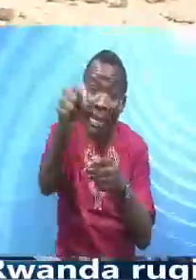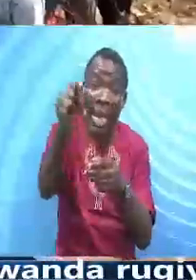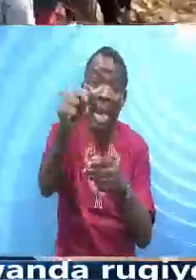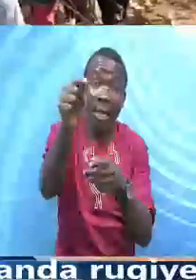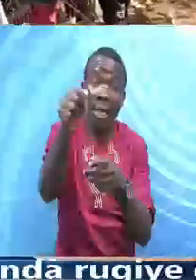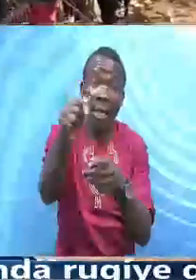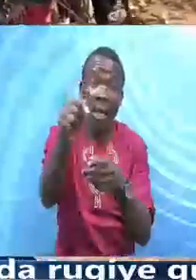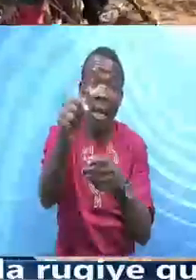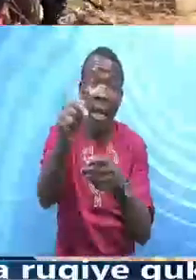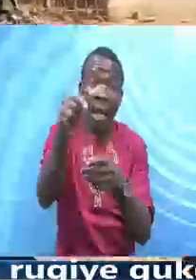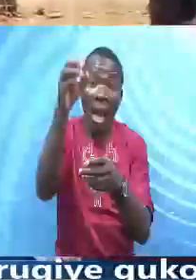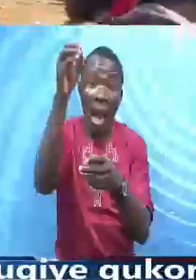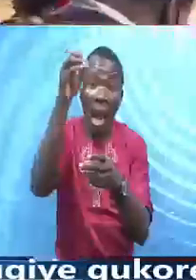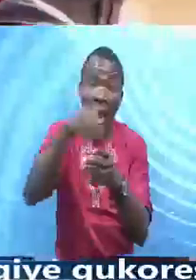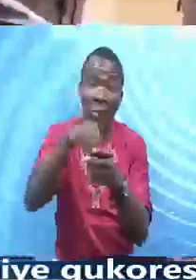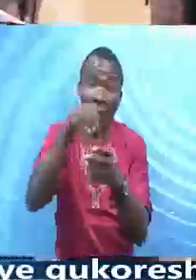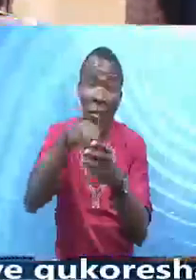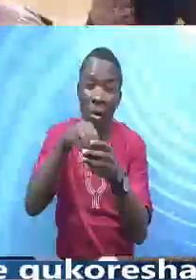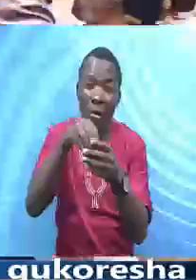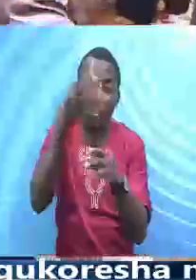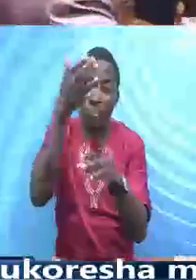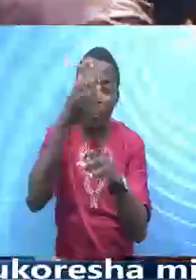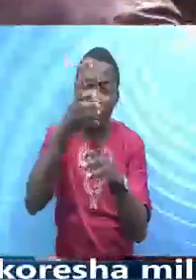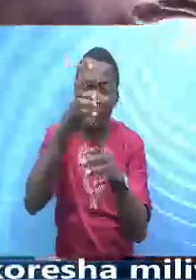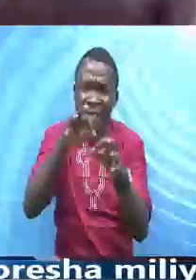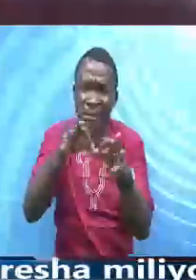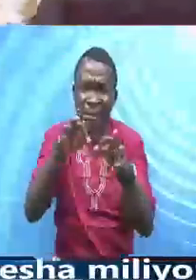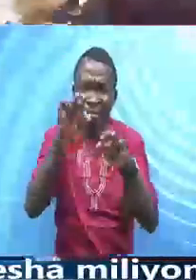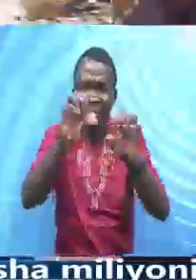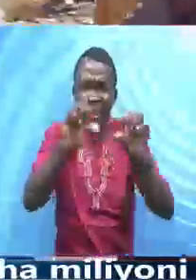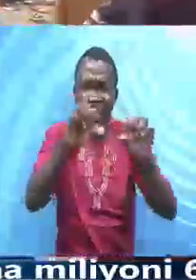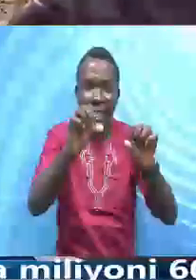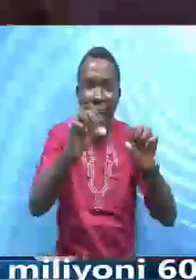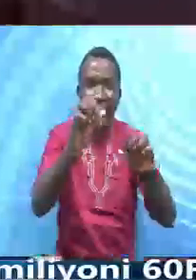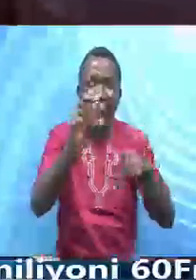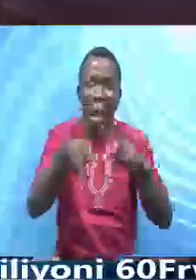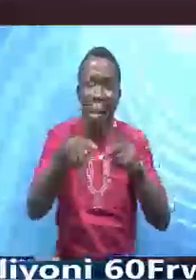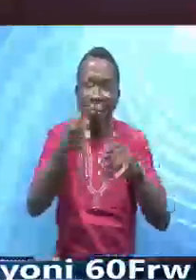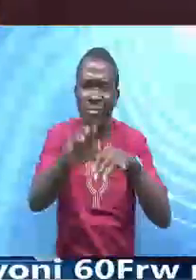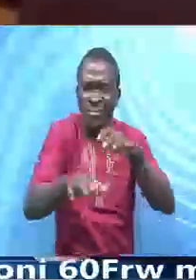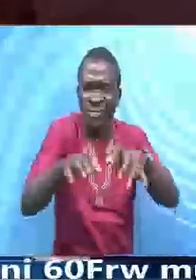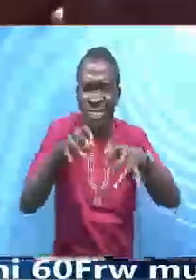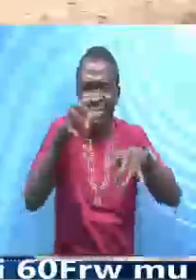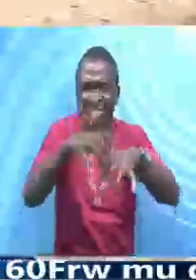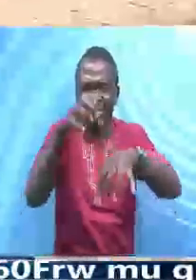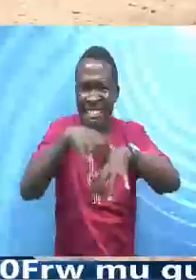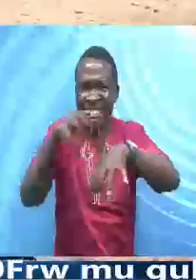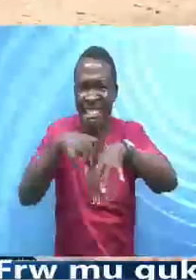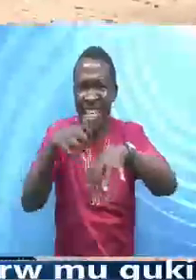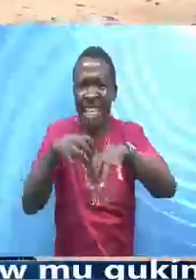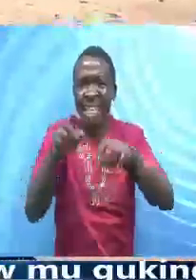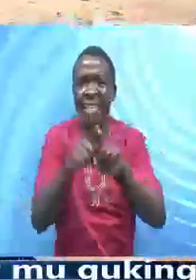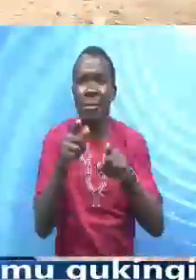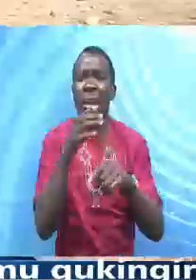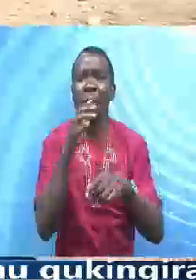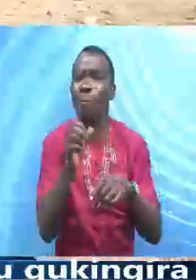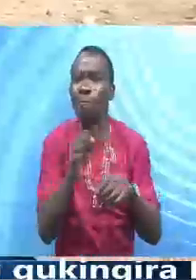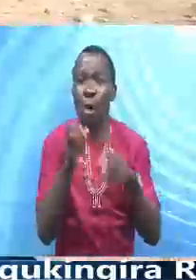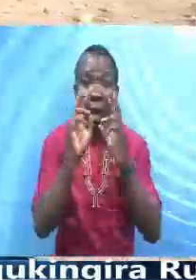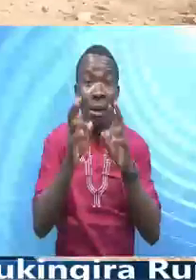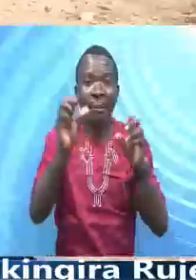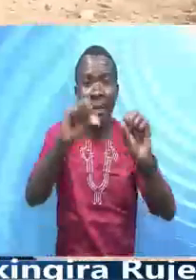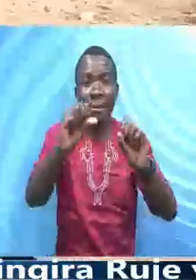reba hariya harimo sarabeto harimo ibintu abantu barimo bahanyura bikajomba nk'abakecuru badashoboye nyine uri kubona ko